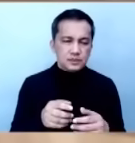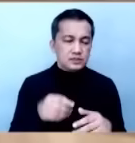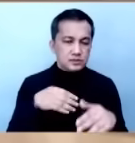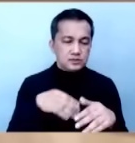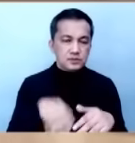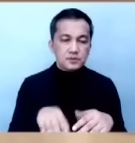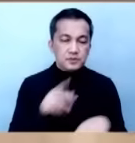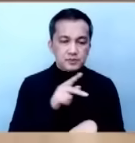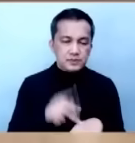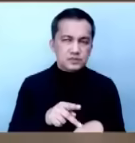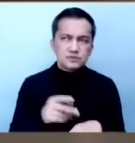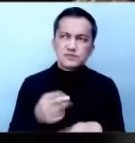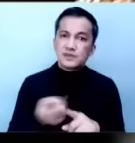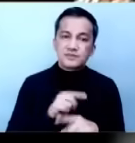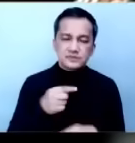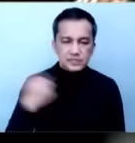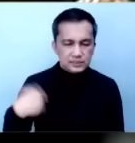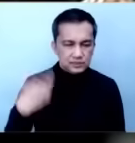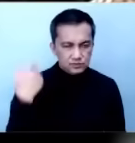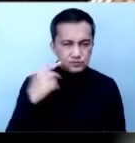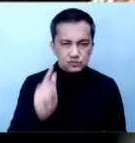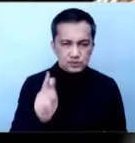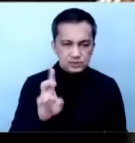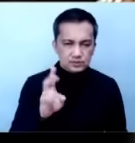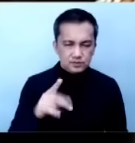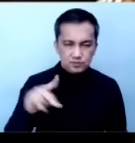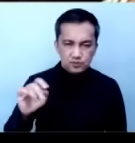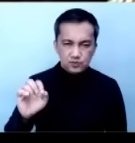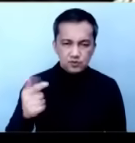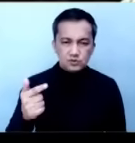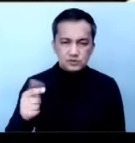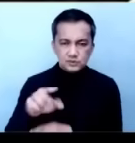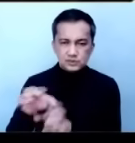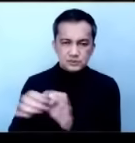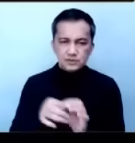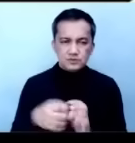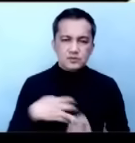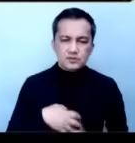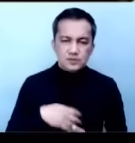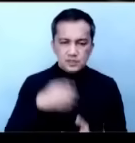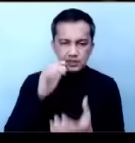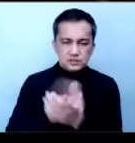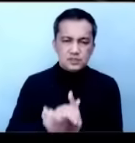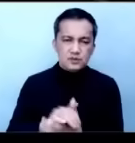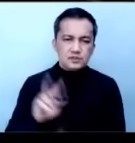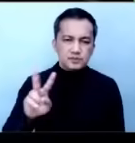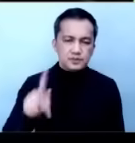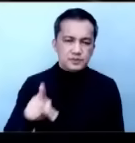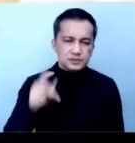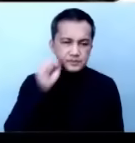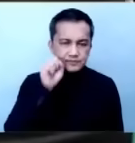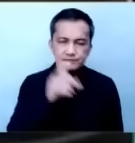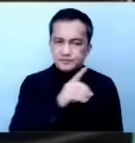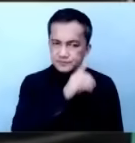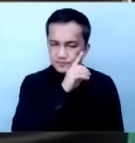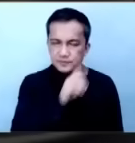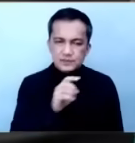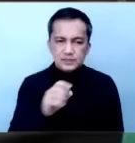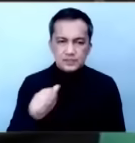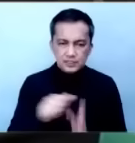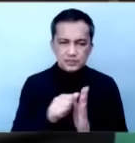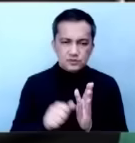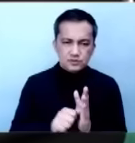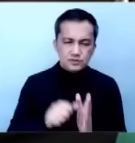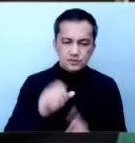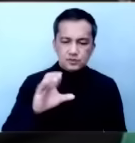China noong 2017. Bukod kay pulong, dawit din sa reklamo ang asawa ni Vice President Sara Duterte na si Attorney Mance